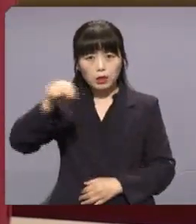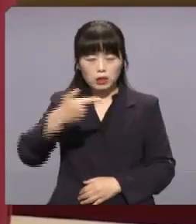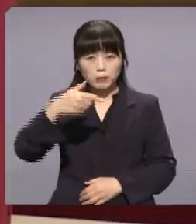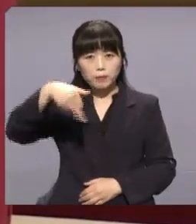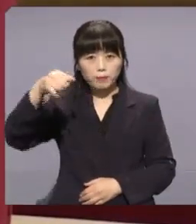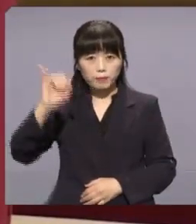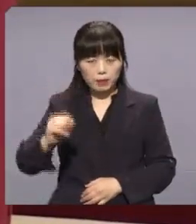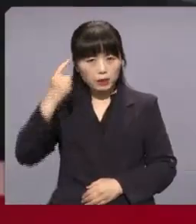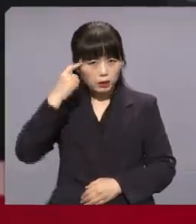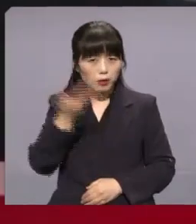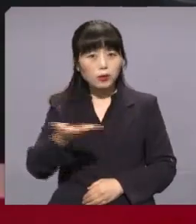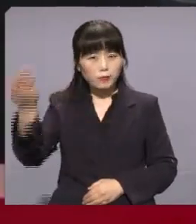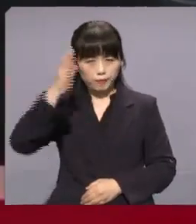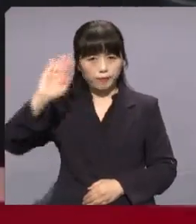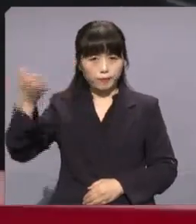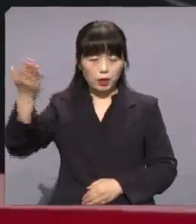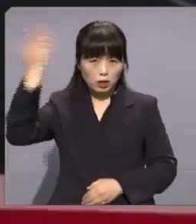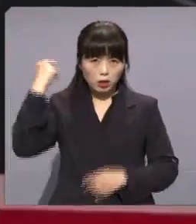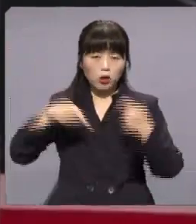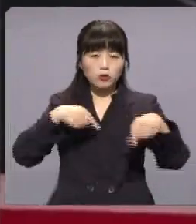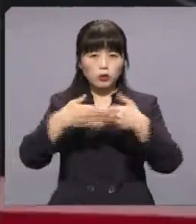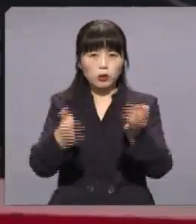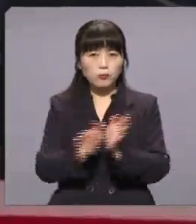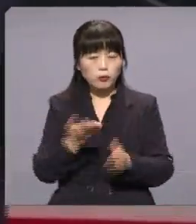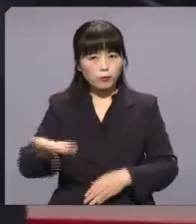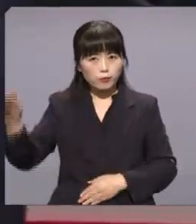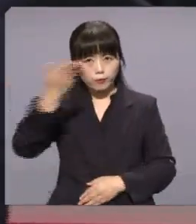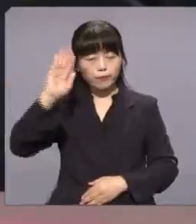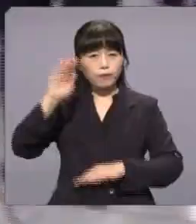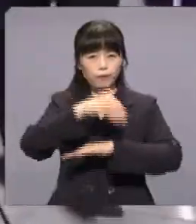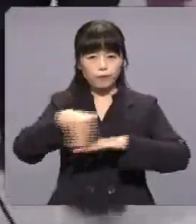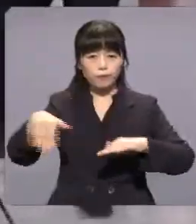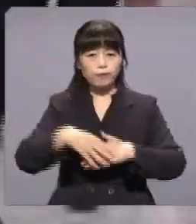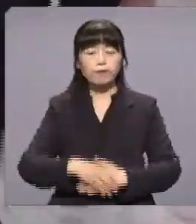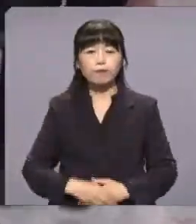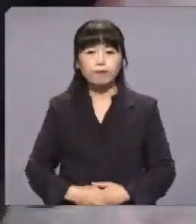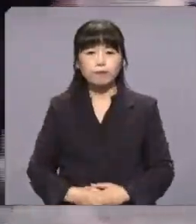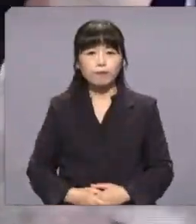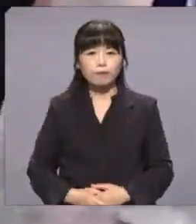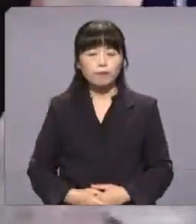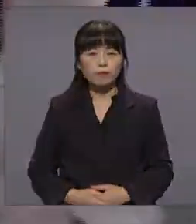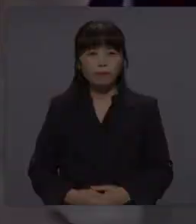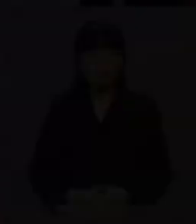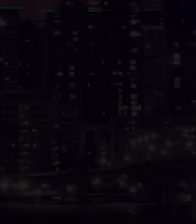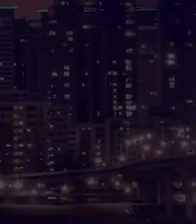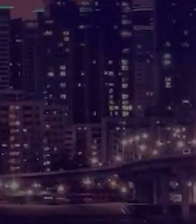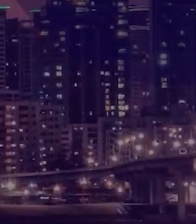마오쩌둥 사상 수준으로 올라갈 예정입니다. OBS 뉴스 황다인입니다.